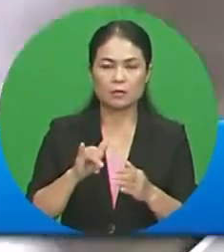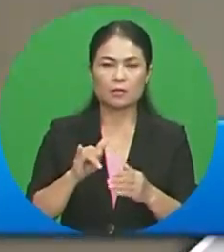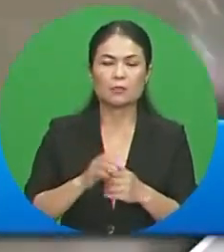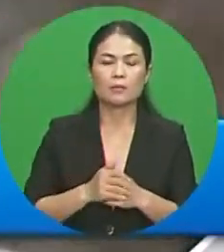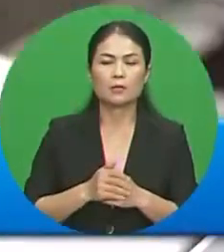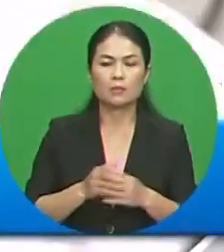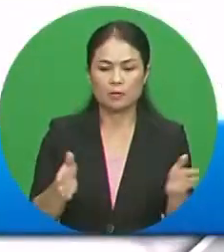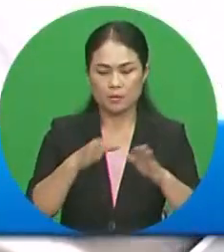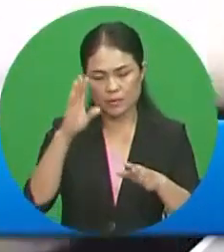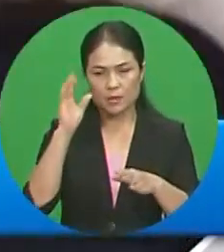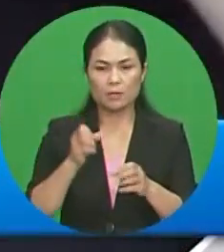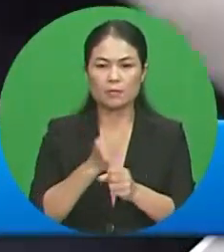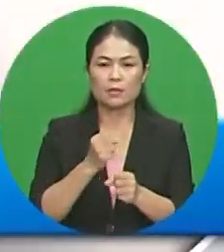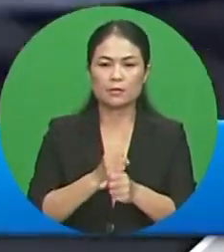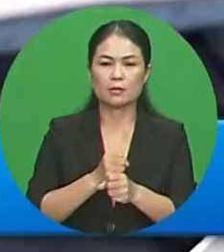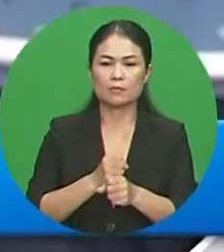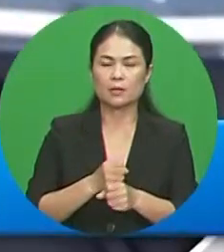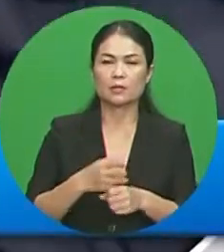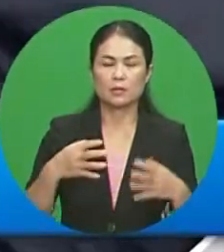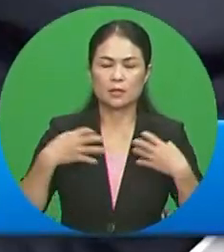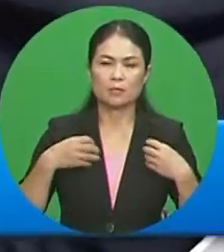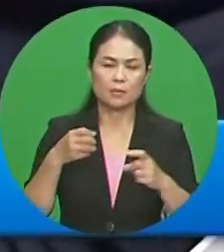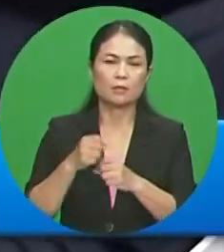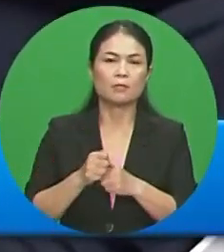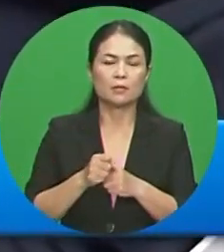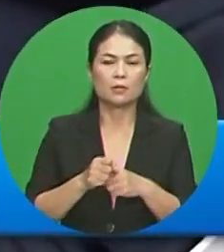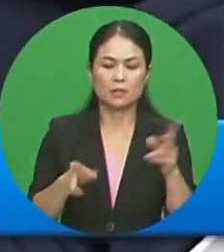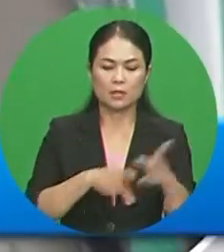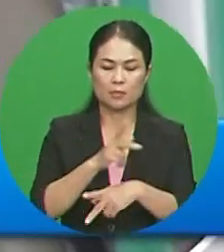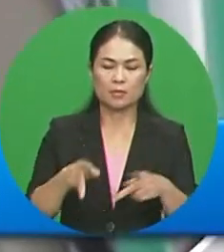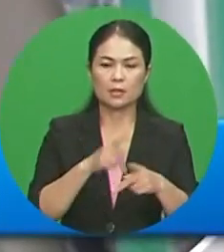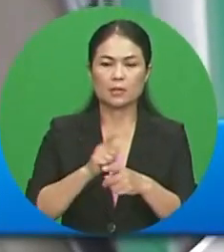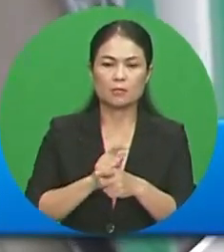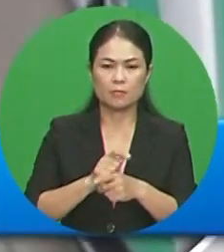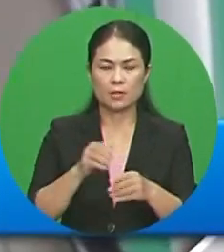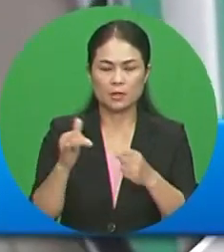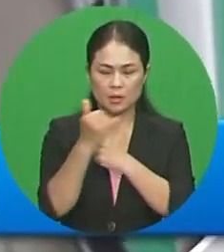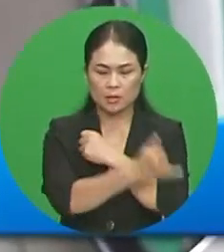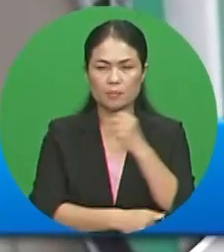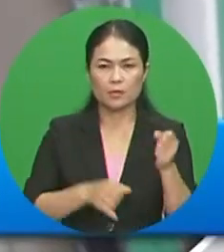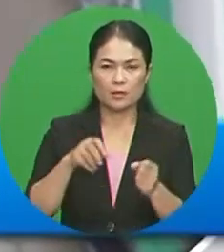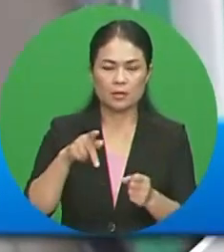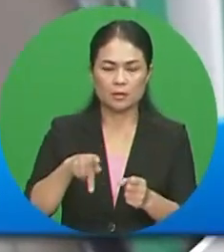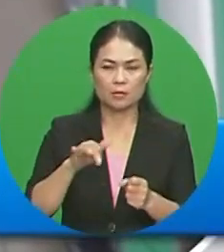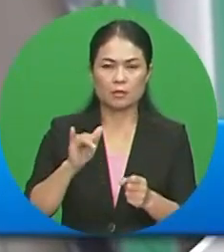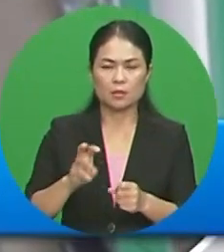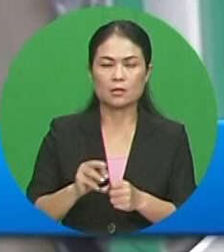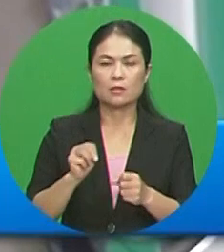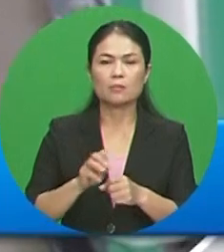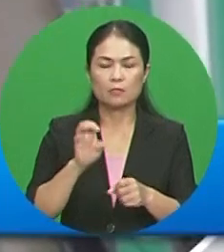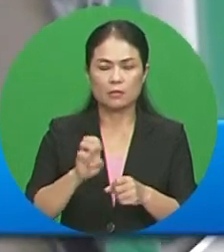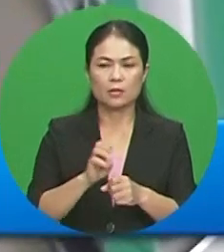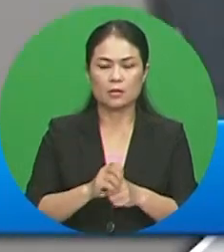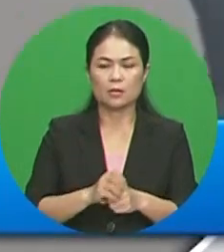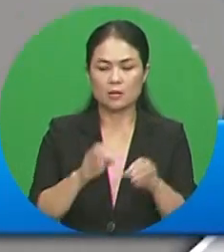មរណភាពរបស់លោកបានធ្វើឲ្យមានការខឹងសម្បារយ៉ាងខ្លាំងពីសំណាក់ប្រជាជននៅក្នុងប្រទេសហ្គីណេដោយចោទថាលោកមិនបានទទួលបំ